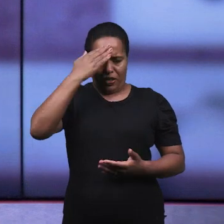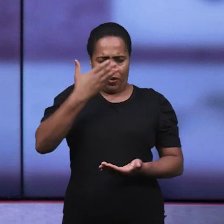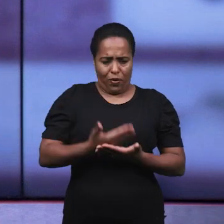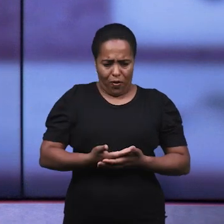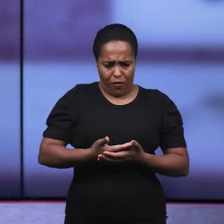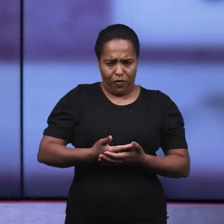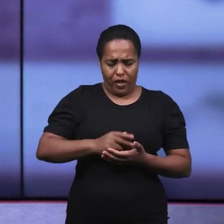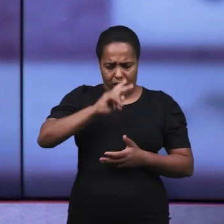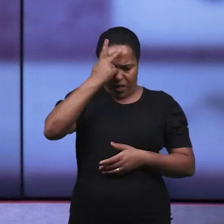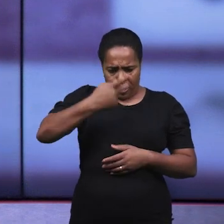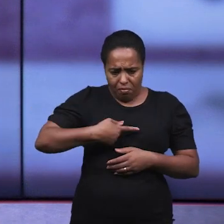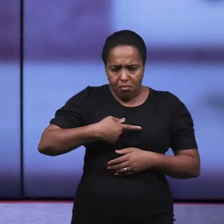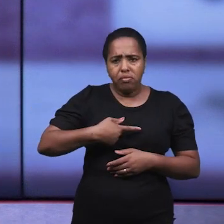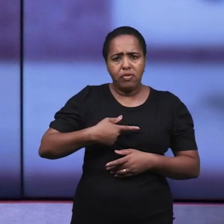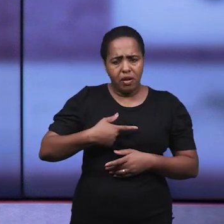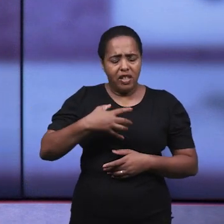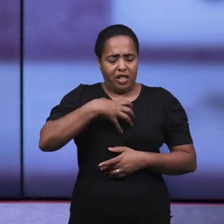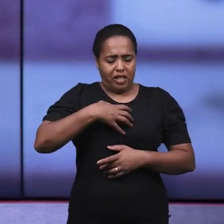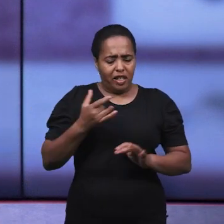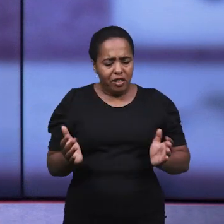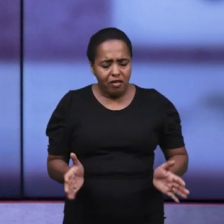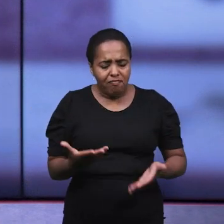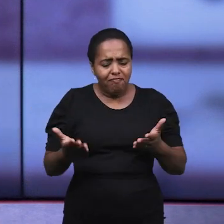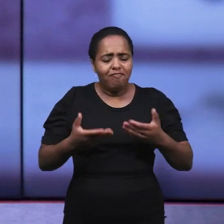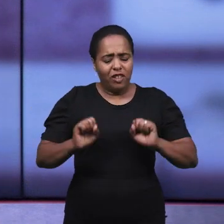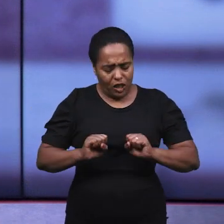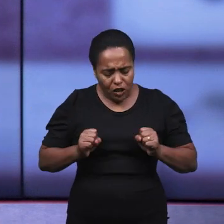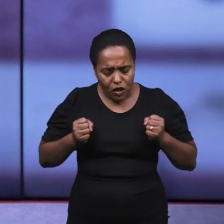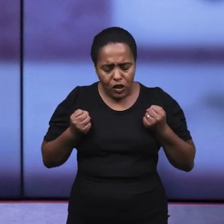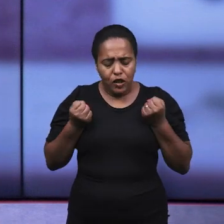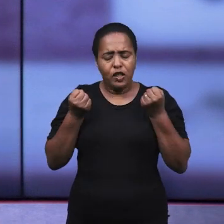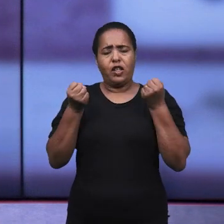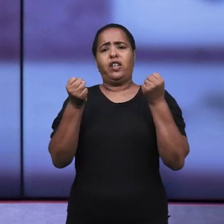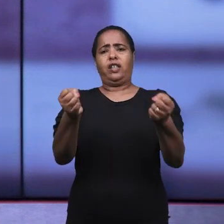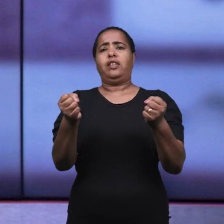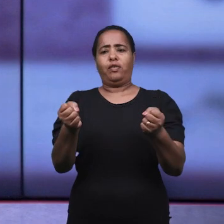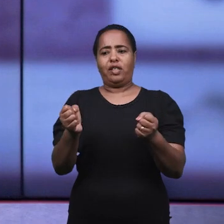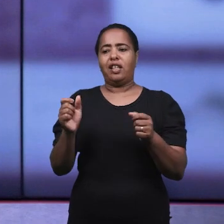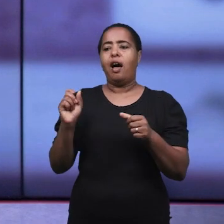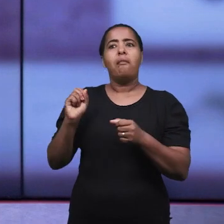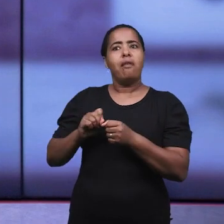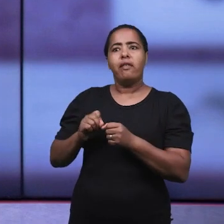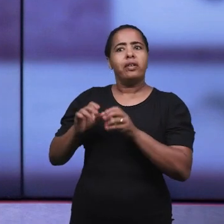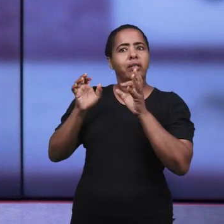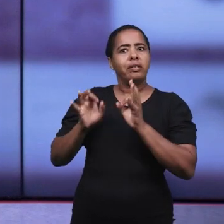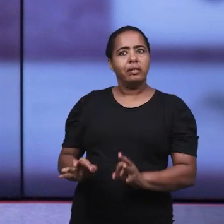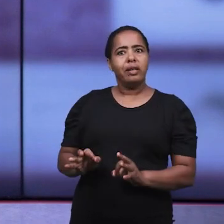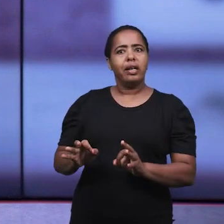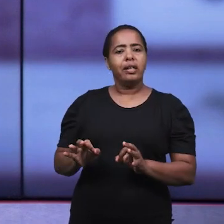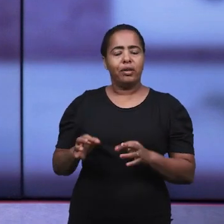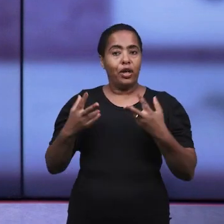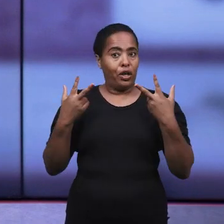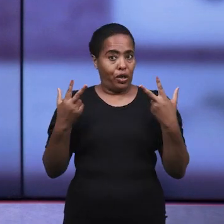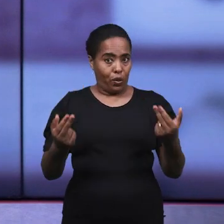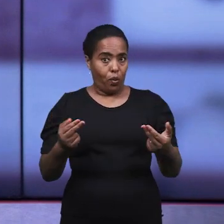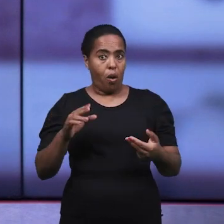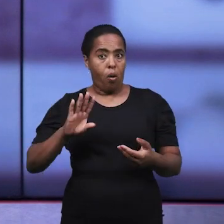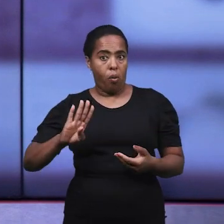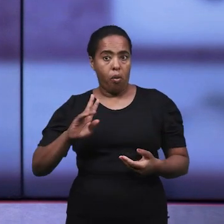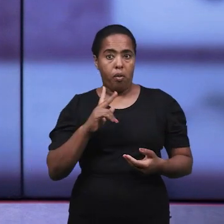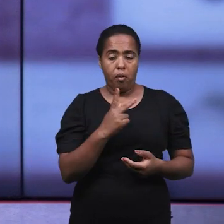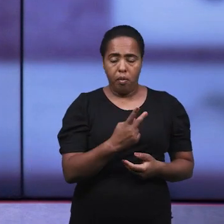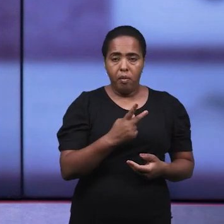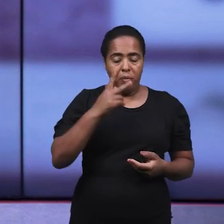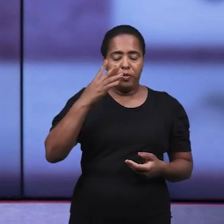confiance en eux-mêmes, en se sentant motivés à s'efforcer chaque fois plus pour faire ce qui est correct. Parce que comme il est écrit en